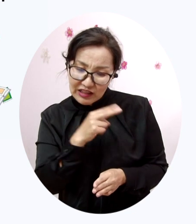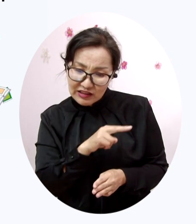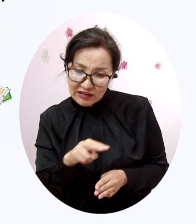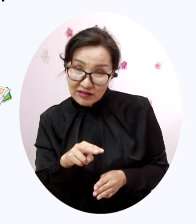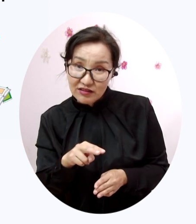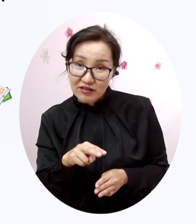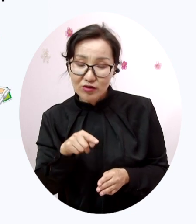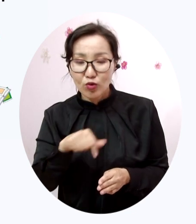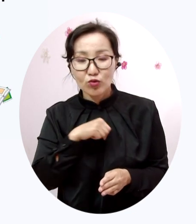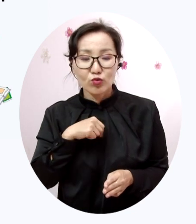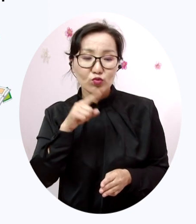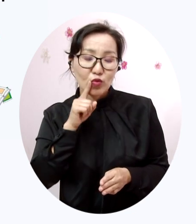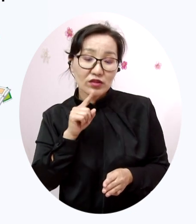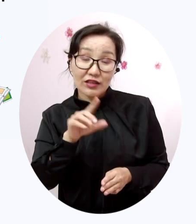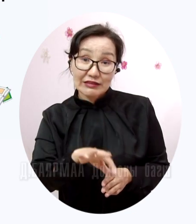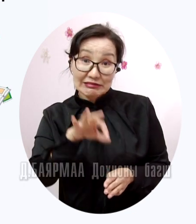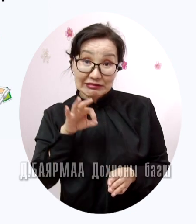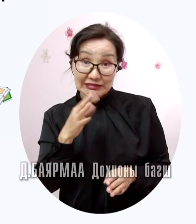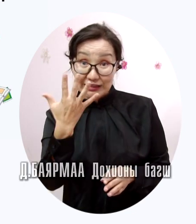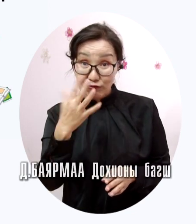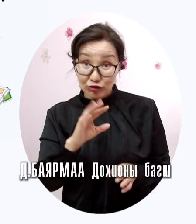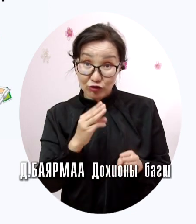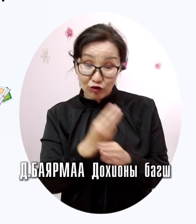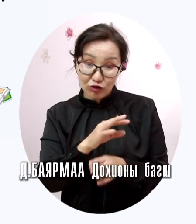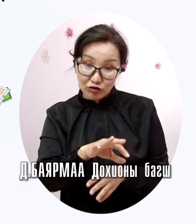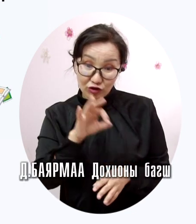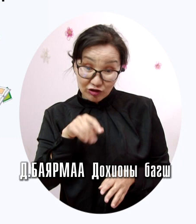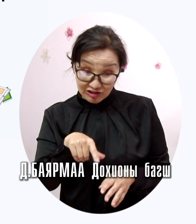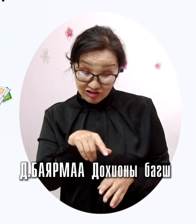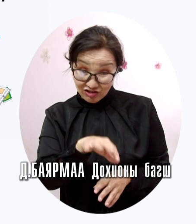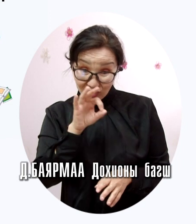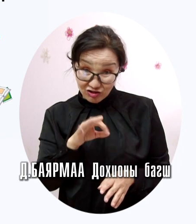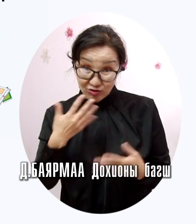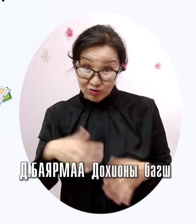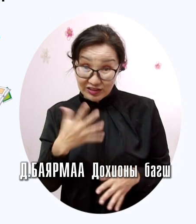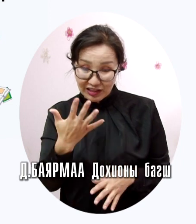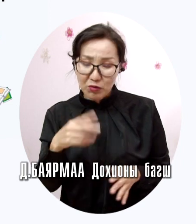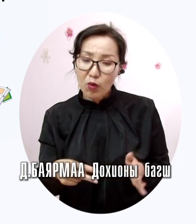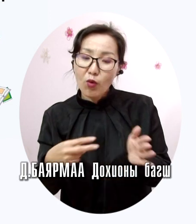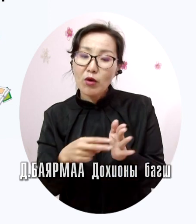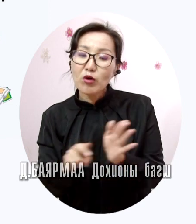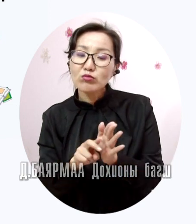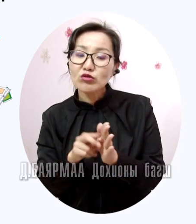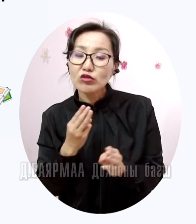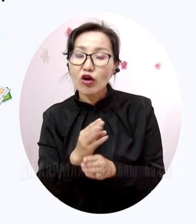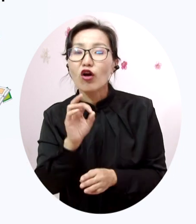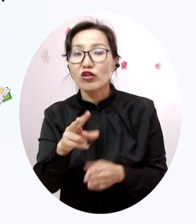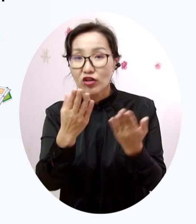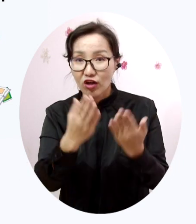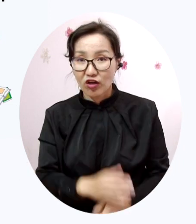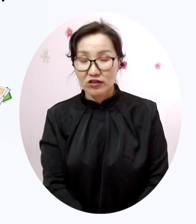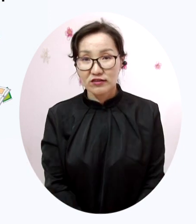хүснэгтэй тоонуудаас дурын 5 тоо сонгоод тэр сонгосон 5 тооныхоо эдгээр тоонуудад хуваагдах шинжийг олох нь байна.